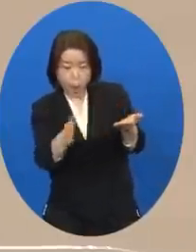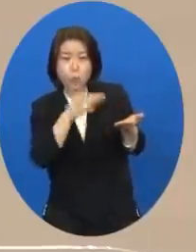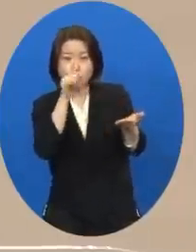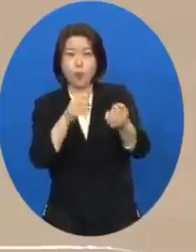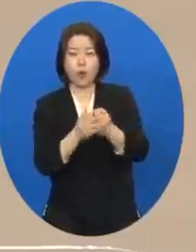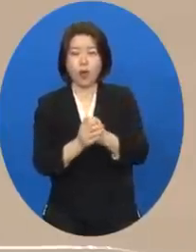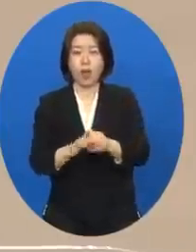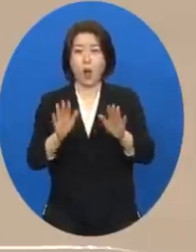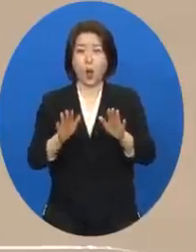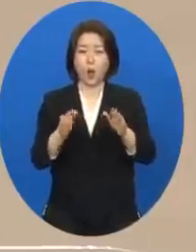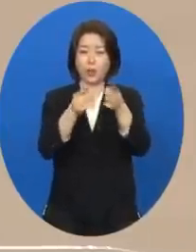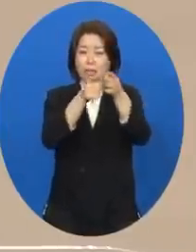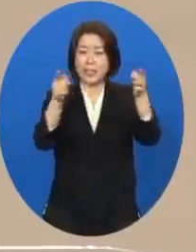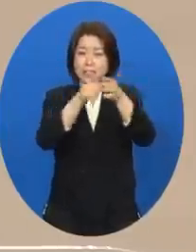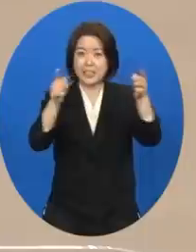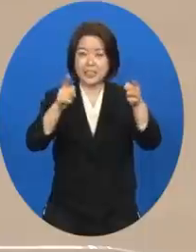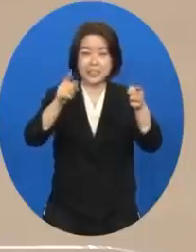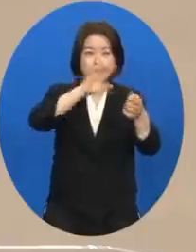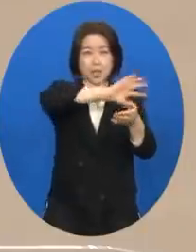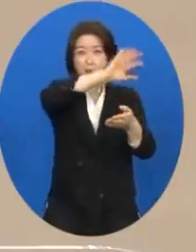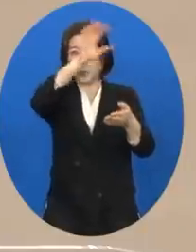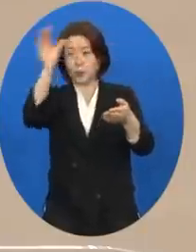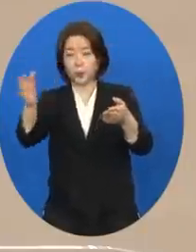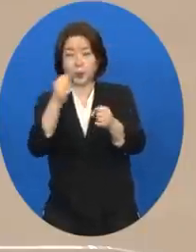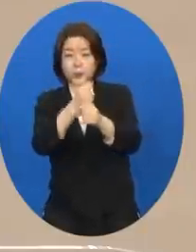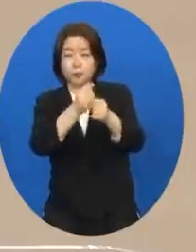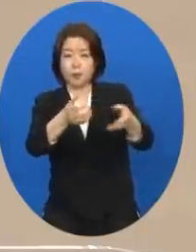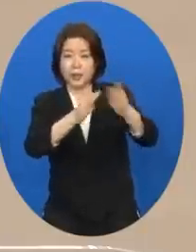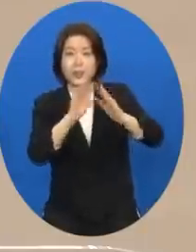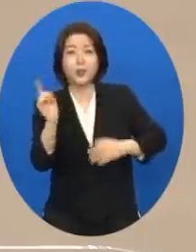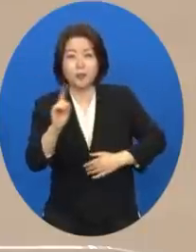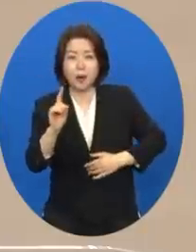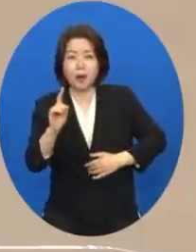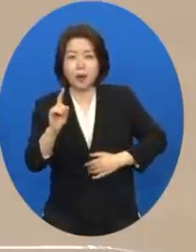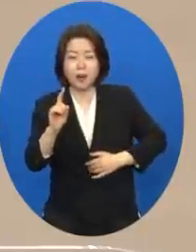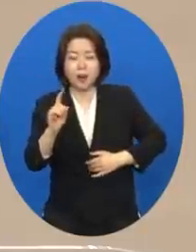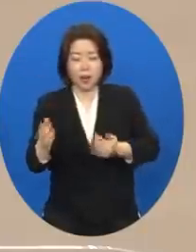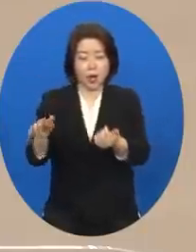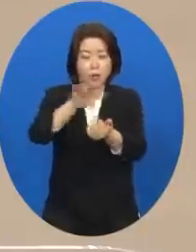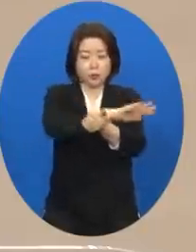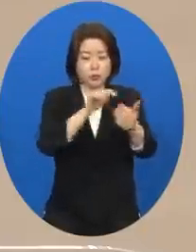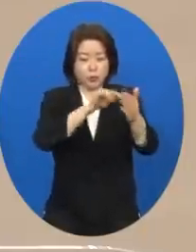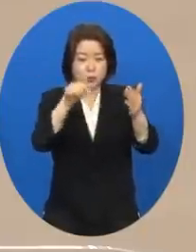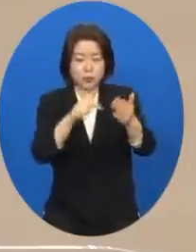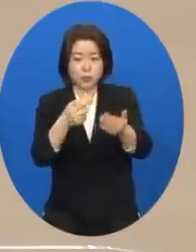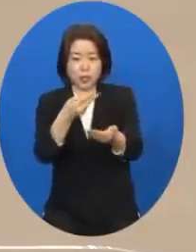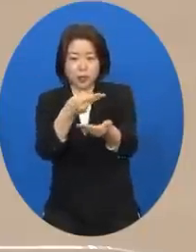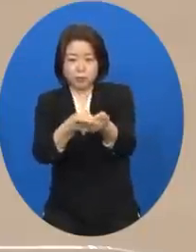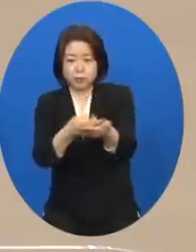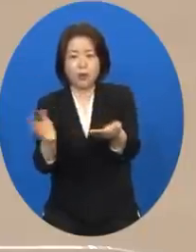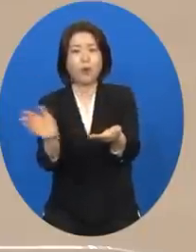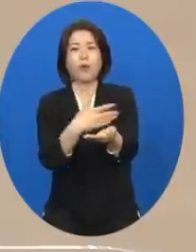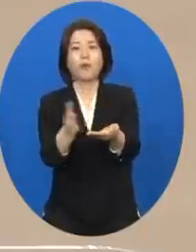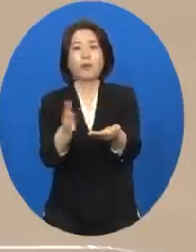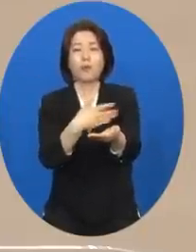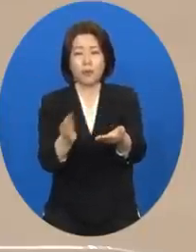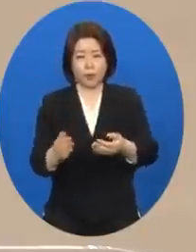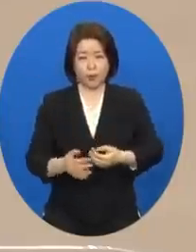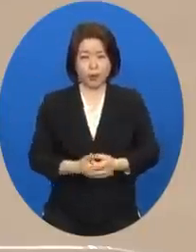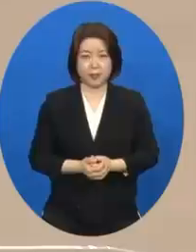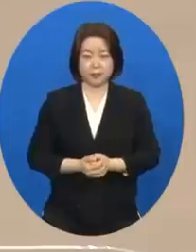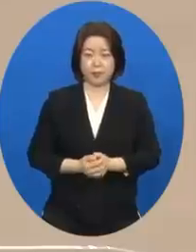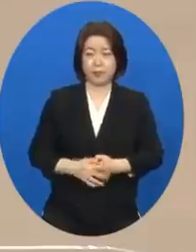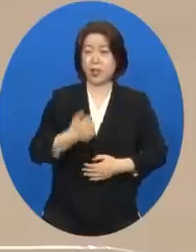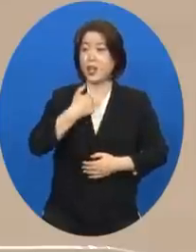b 장식에 컨셉이 빈 묻어 빕니다 예수님의 시체가 없다는 거에요 로마 군인들과